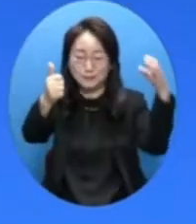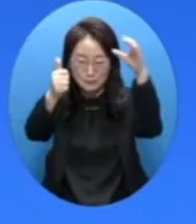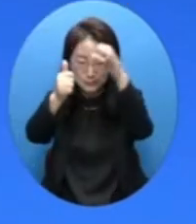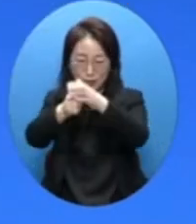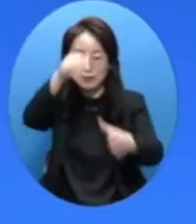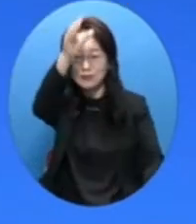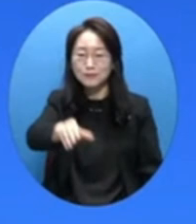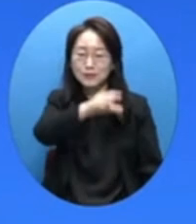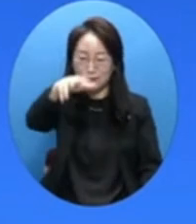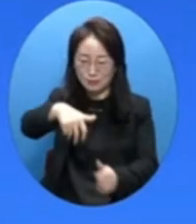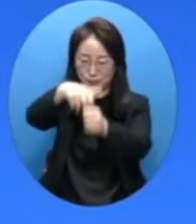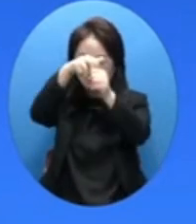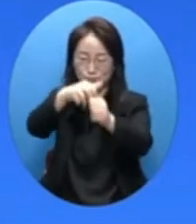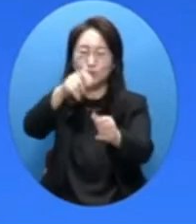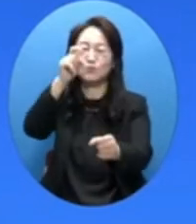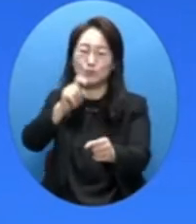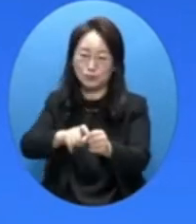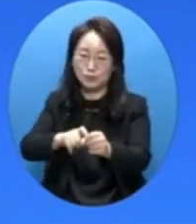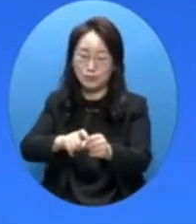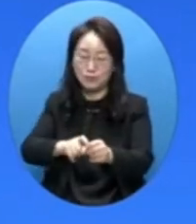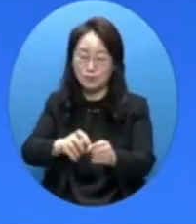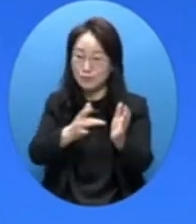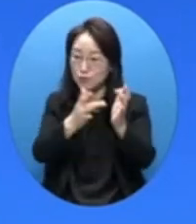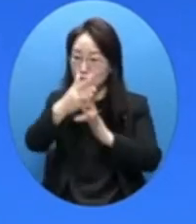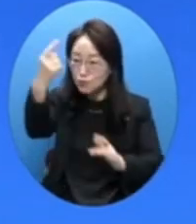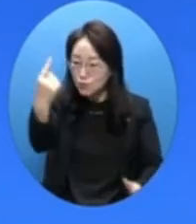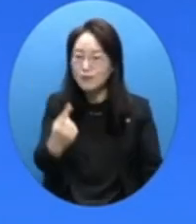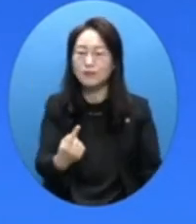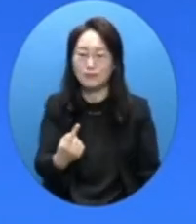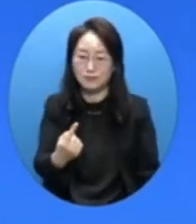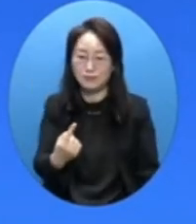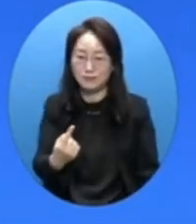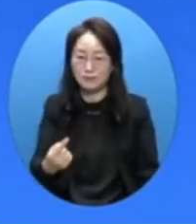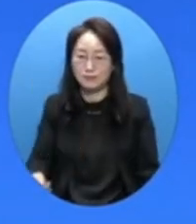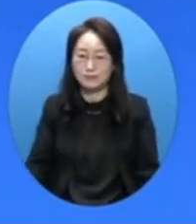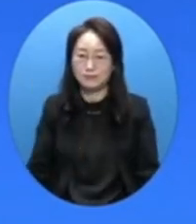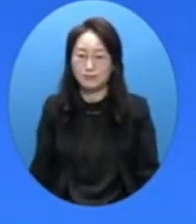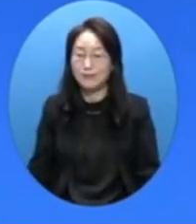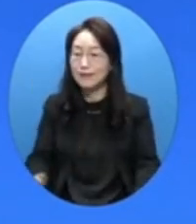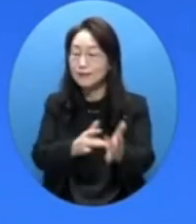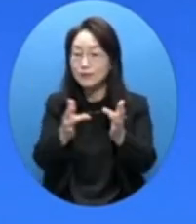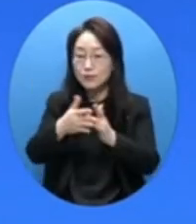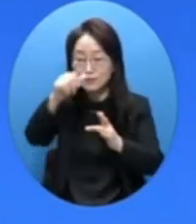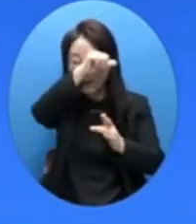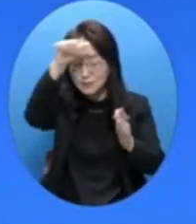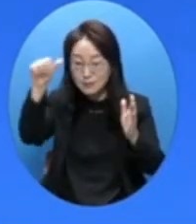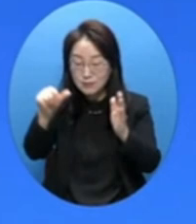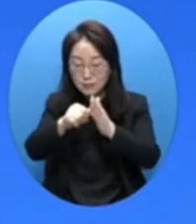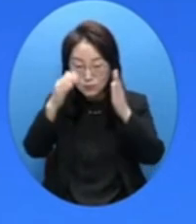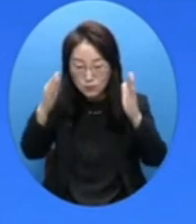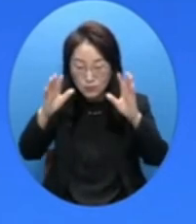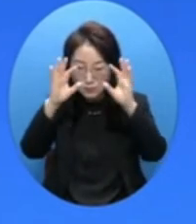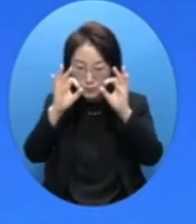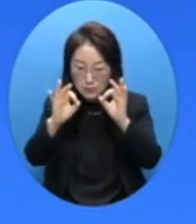싶다고 달려 돌아와주시기 위해서 예수님이 땅에 오셨습니다 예수님의 일생은